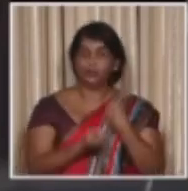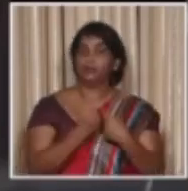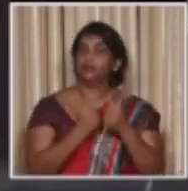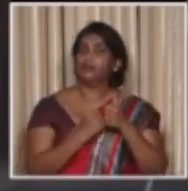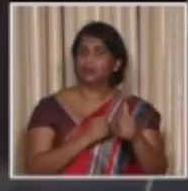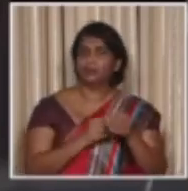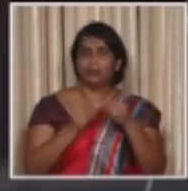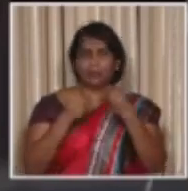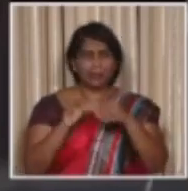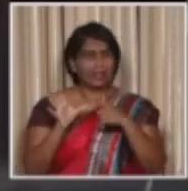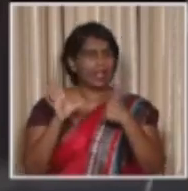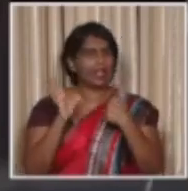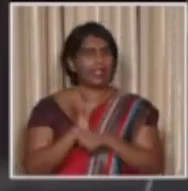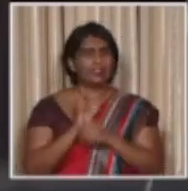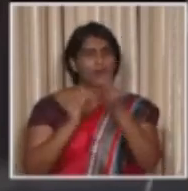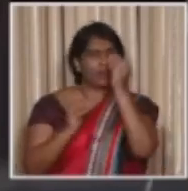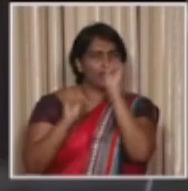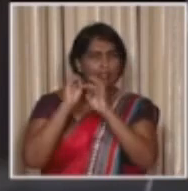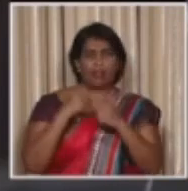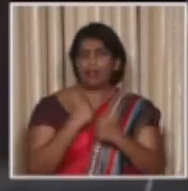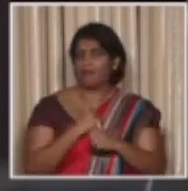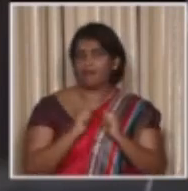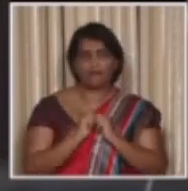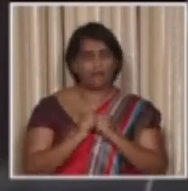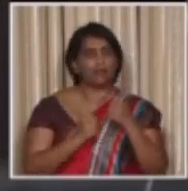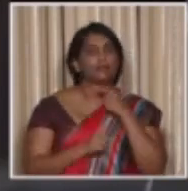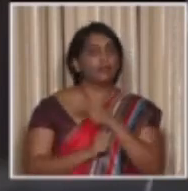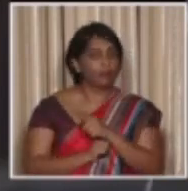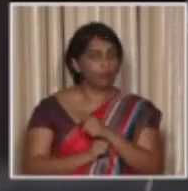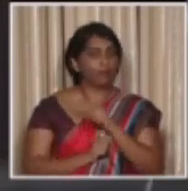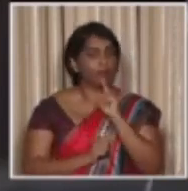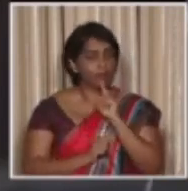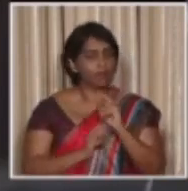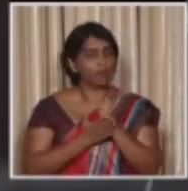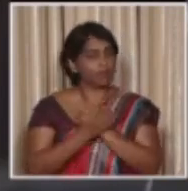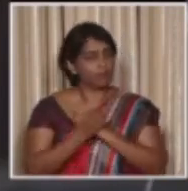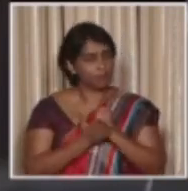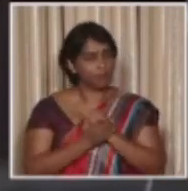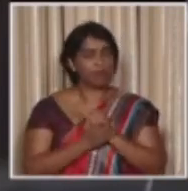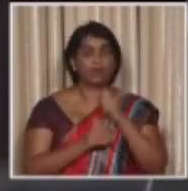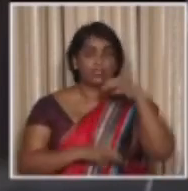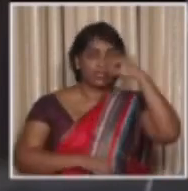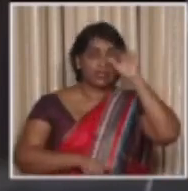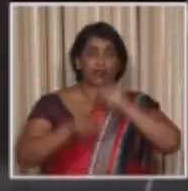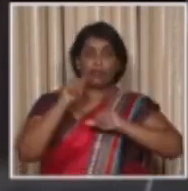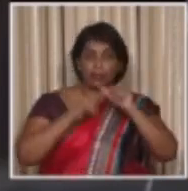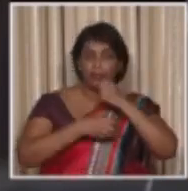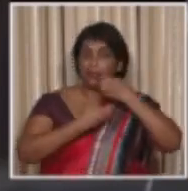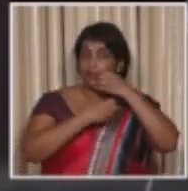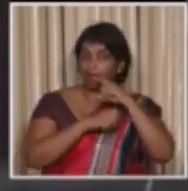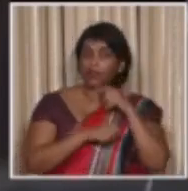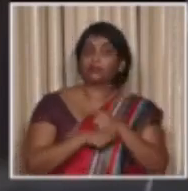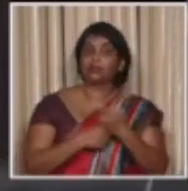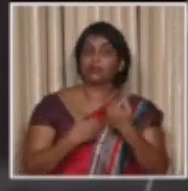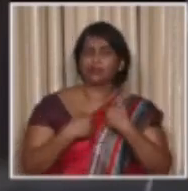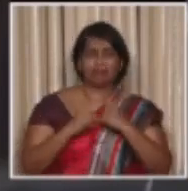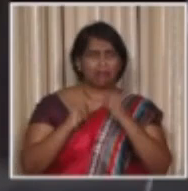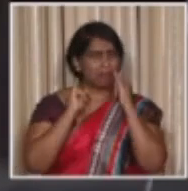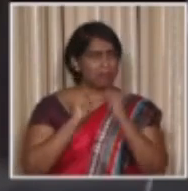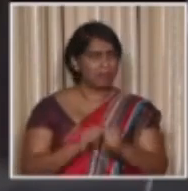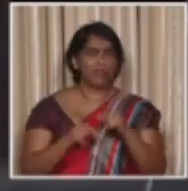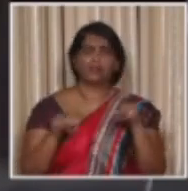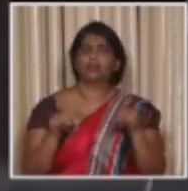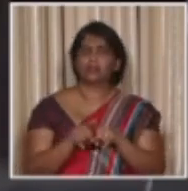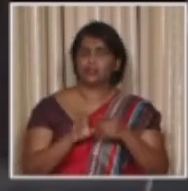මේ චූටි පණතේ පොඩි පොඩි කෑලි දාලා හරියන්නේ නැහැ. ඒ හින්දා තමයි මේ මුළු සමස්ත ආයුර්වේද වෛද්‍ය විද්‍යාවටම අපකීර්තියක් වන